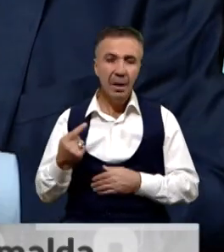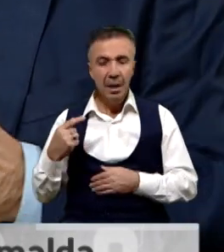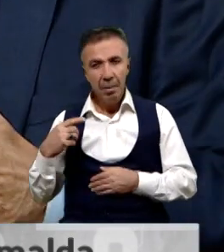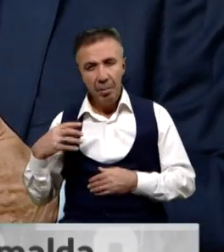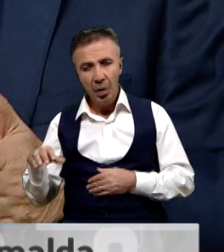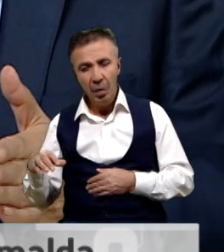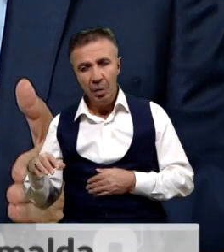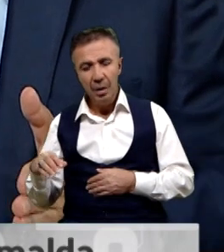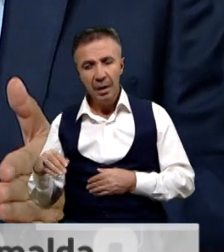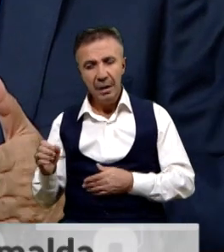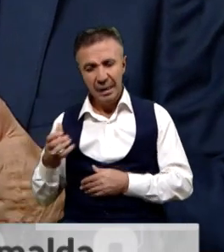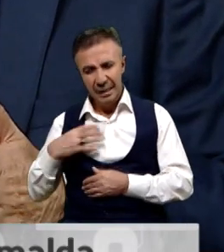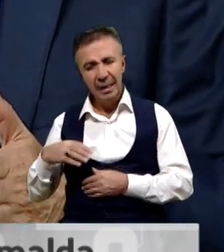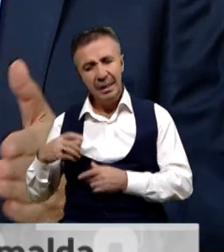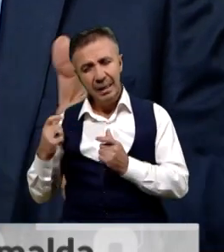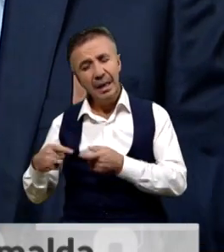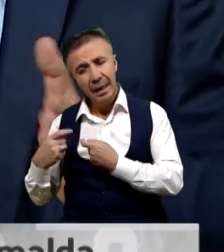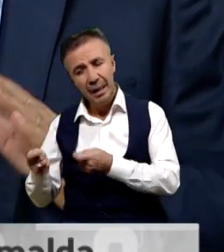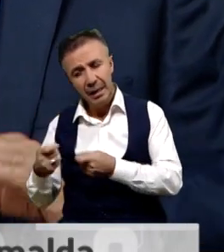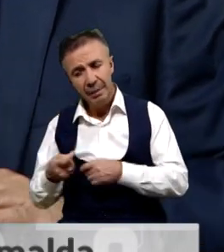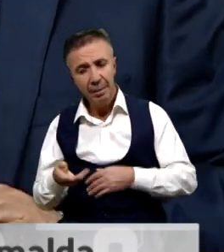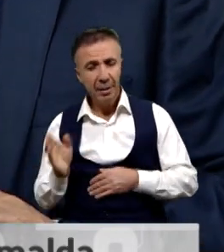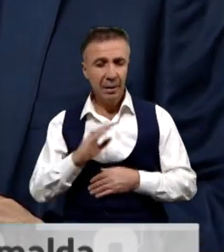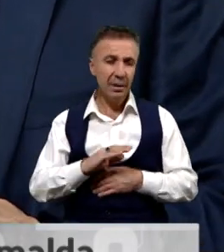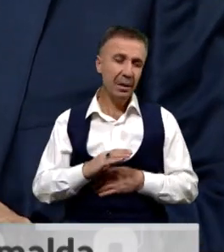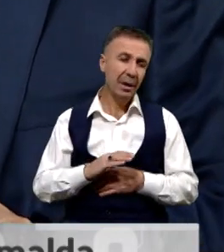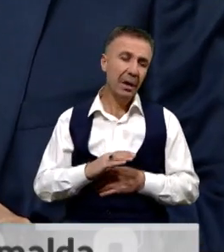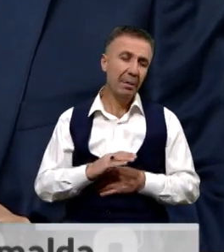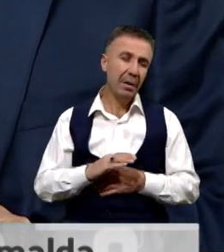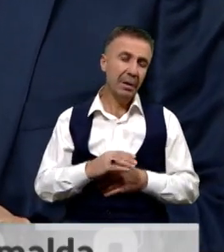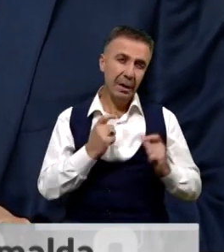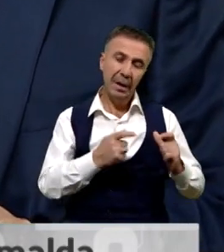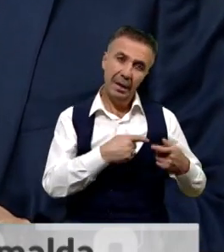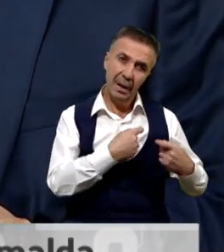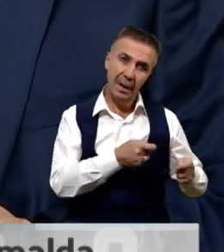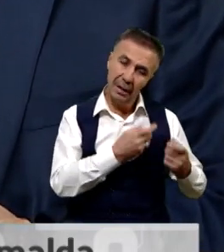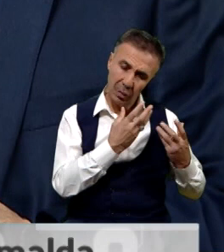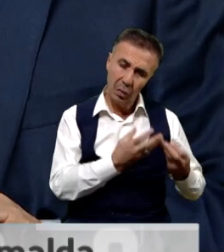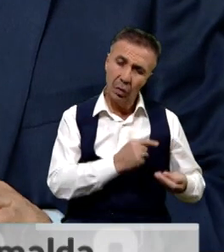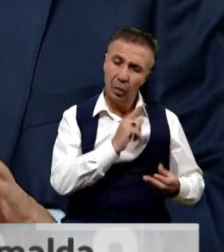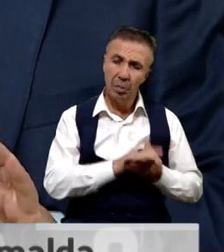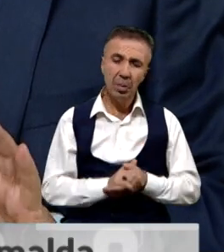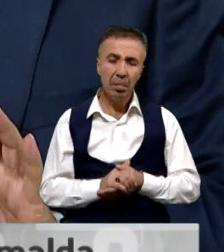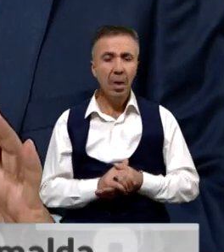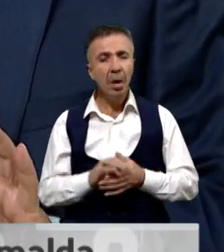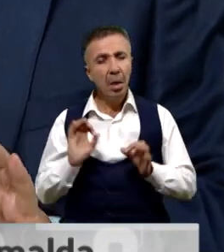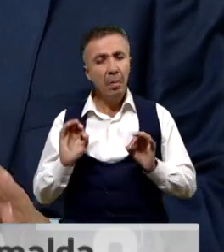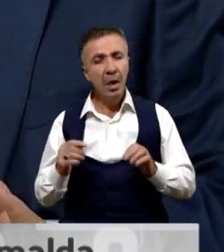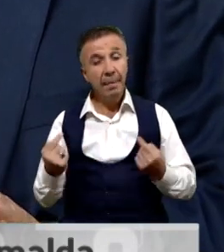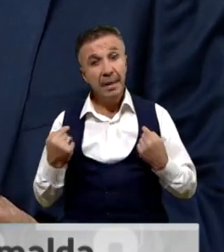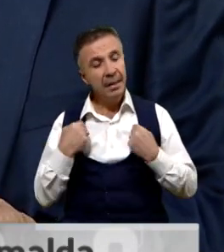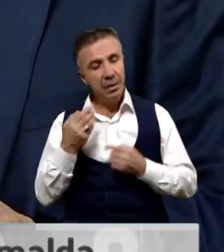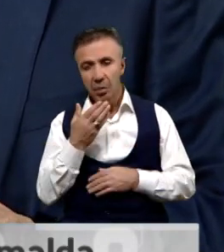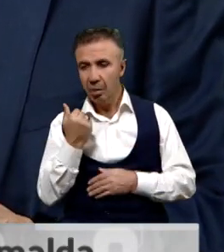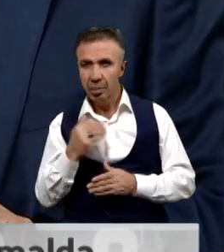yere bir kısmını da başka yere harcayabilir miyiz? Zannederim sualde o da vardı. Böyle bir yetkileri yok. Yani böyle